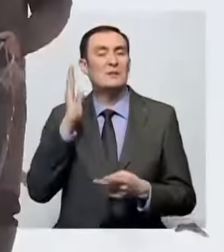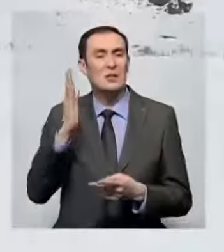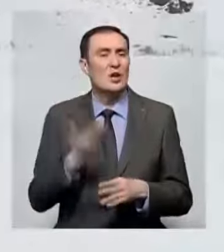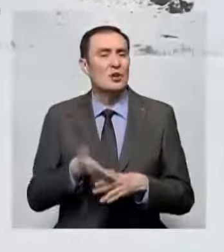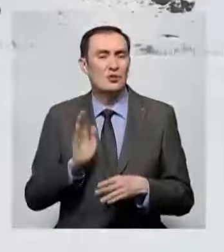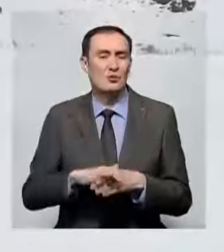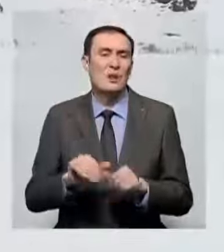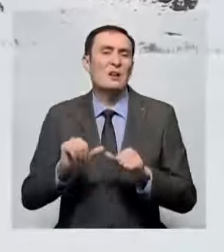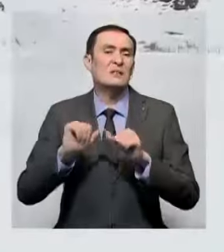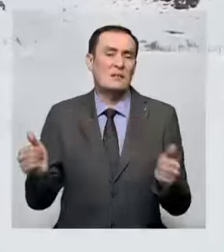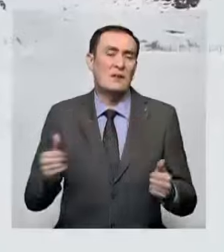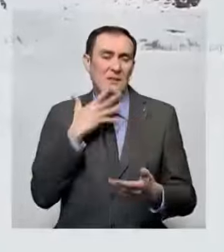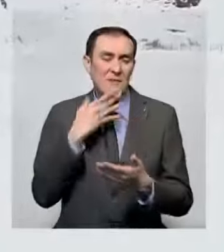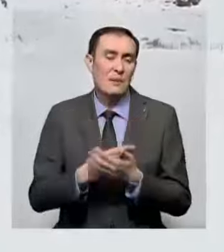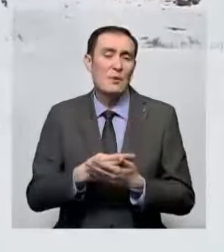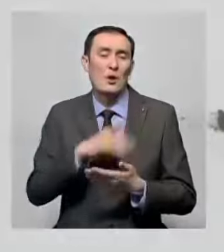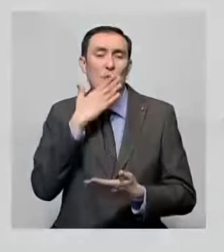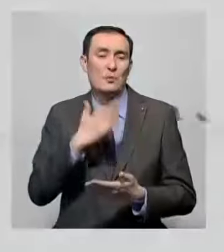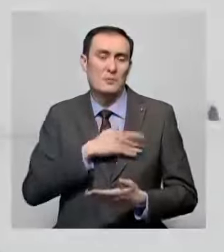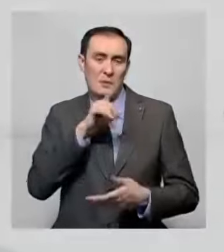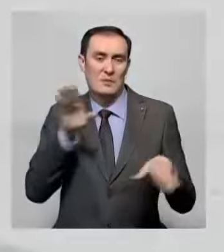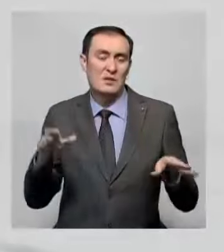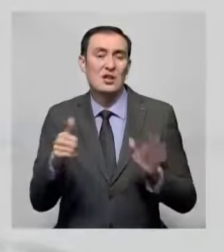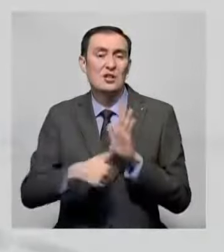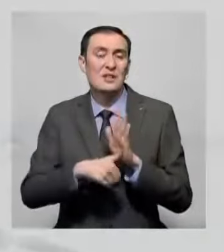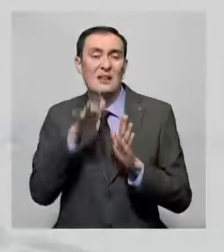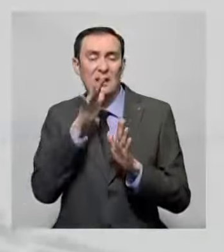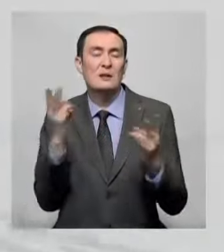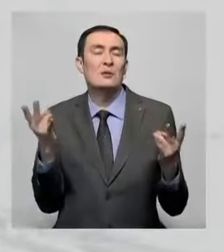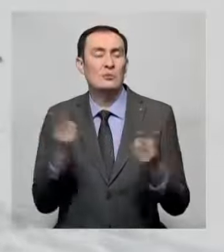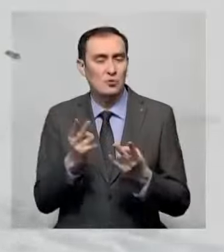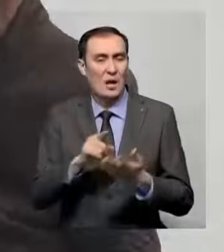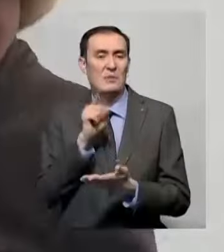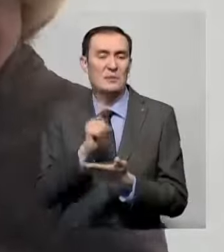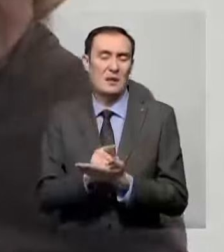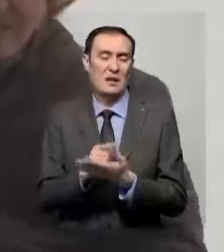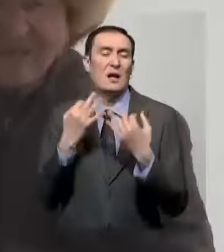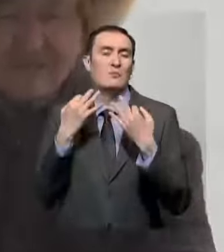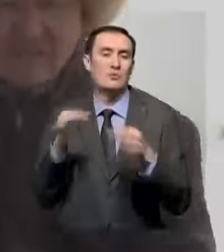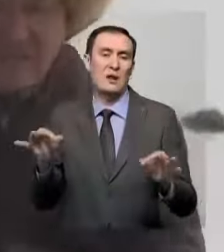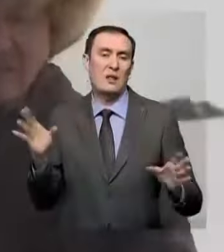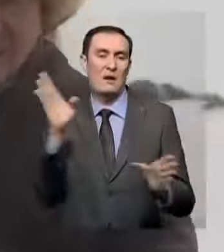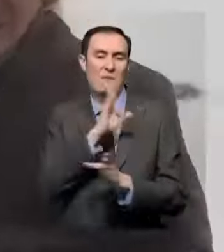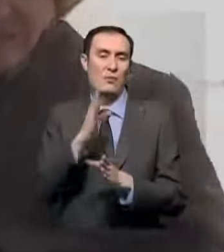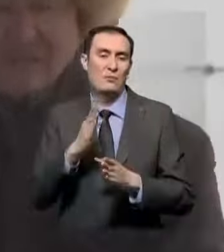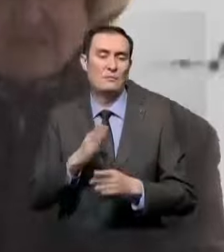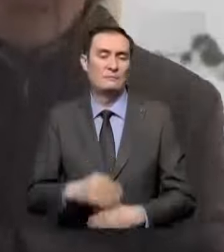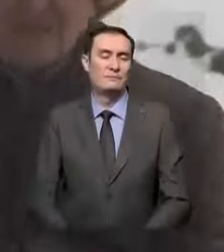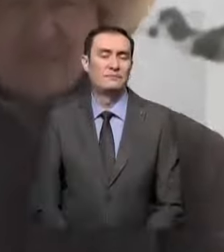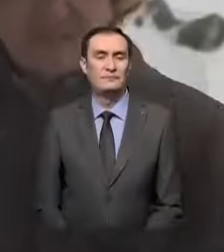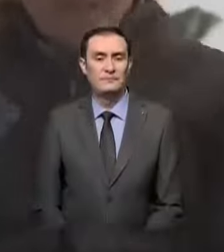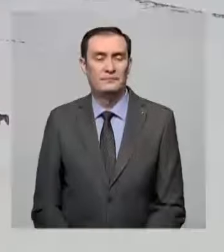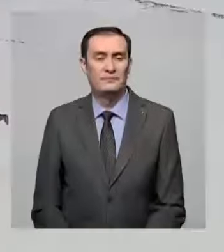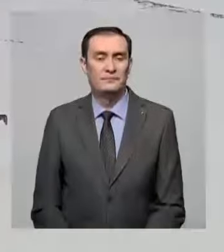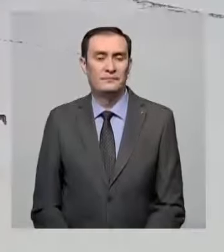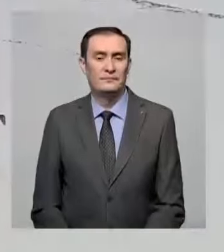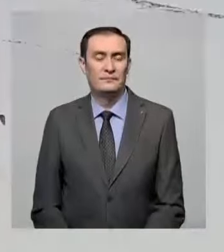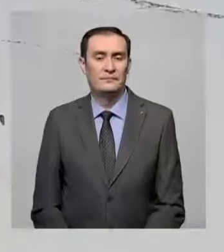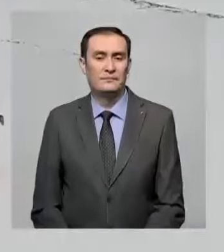тяжелое расставание с любимым Мусбалаком. 6 лет птицу полагается отпускать на волю. Анна Лисенбергнич, Гриба